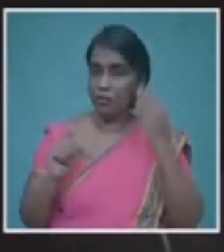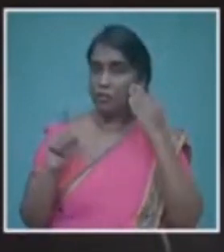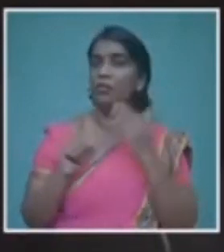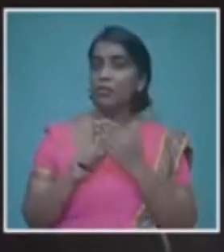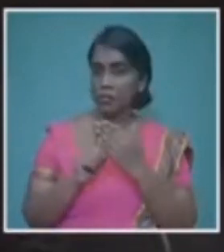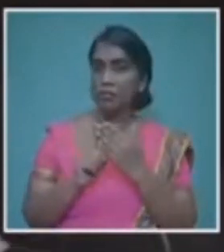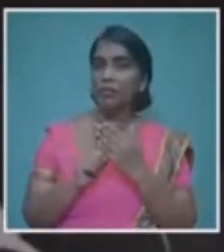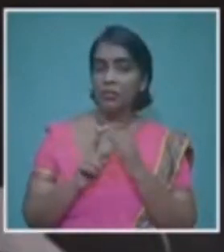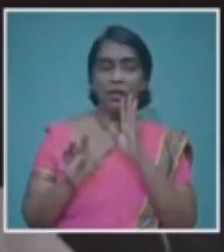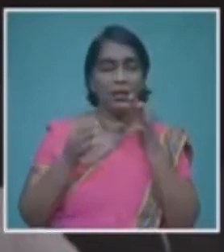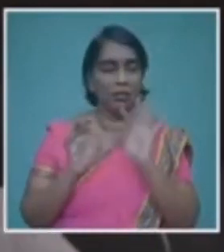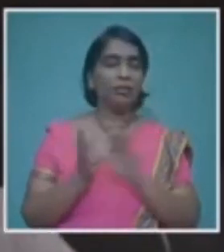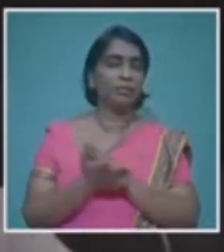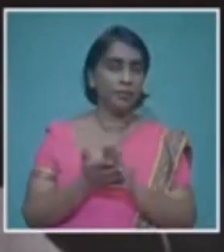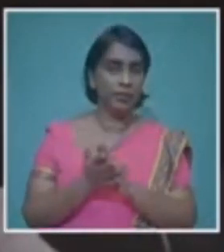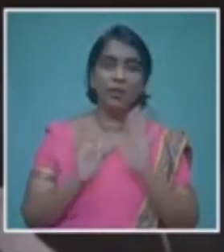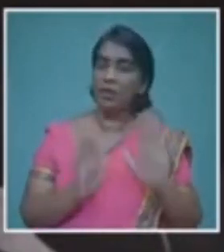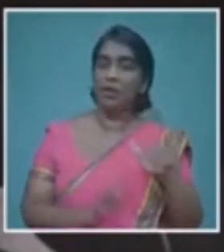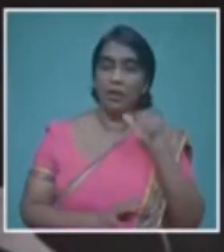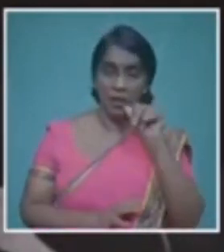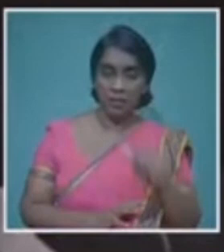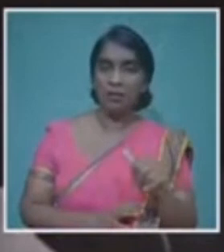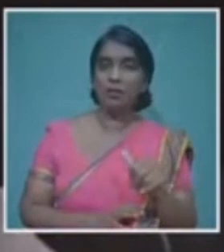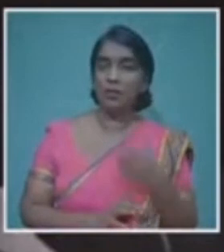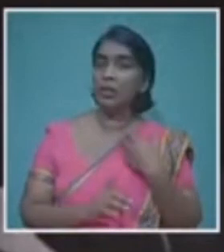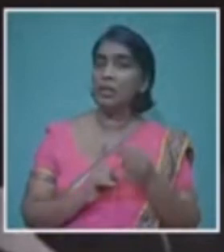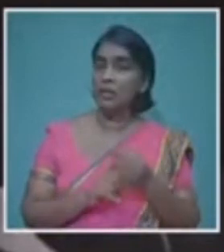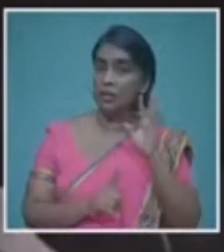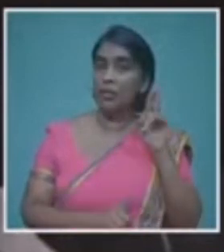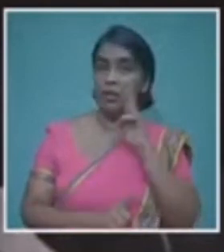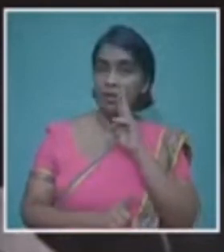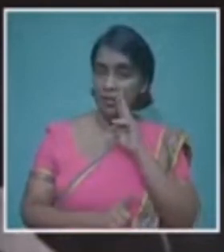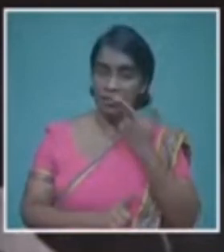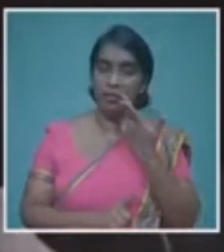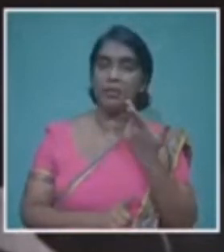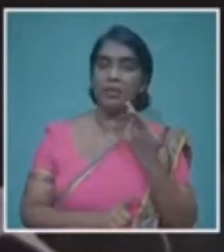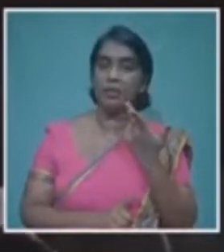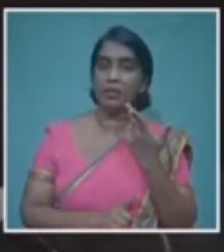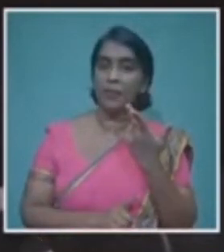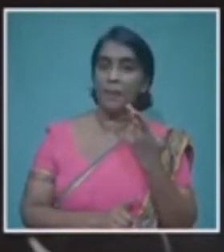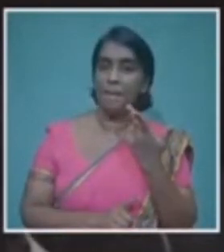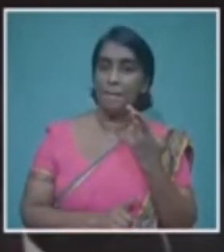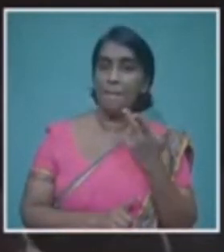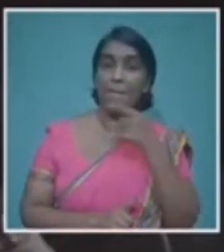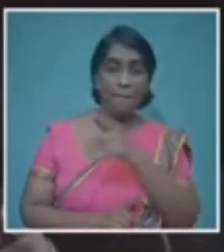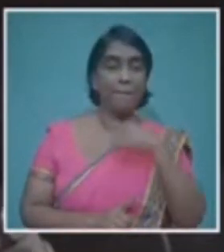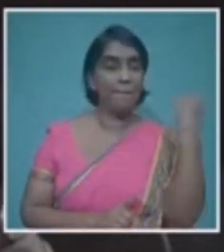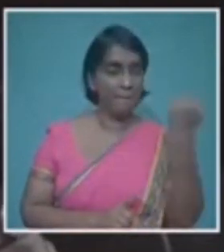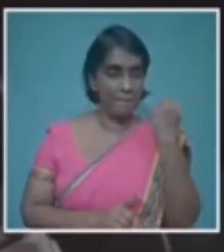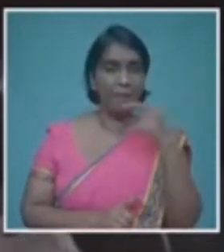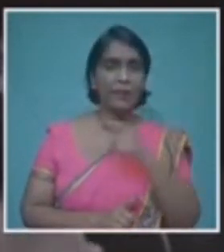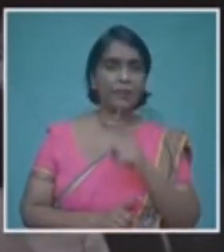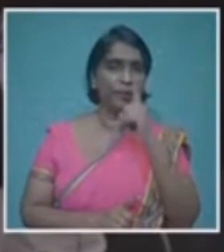गैन इतामात्म पहेदिली अत वशेम जनाधिपति रणिल विक्रमसिंह गे कथाव तुलिन